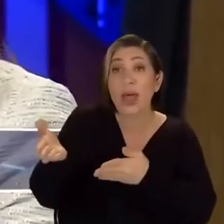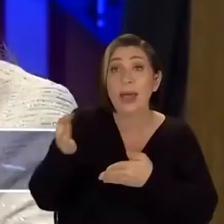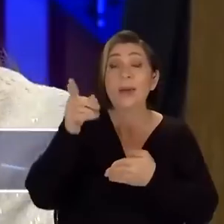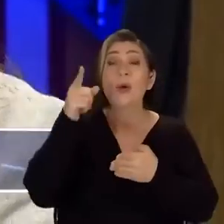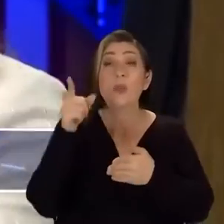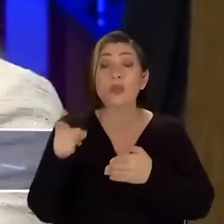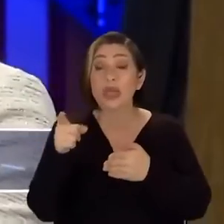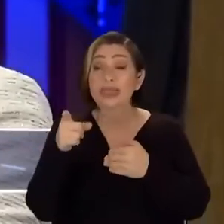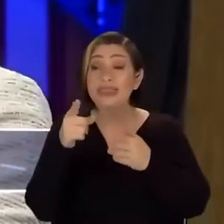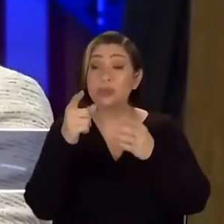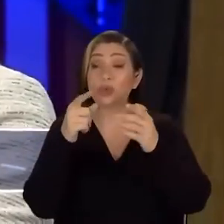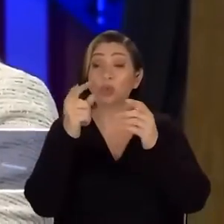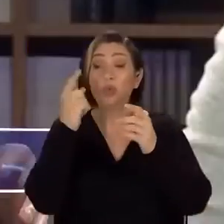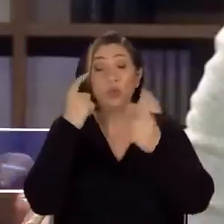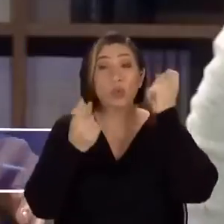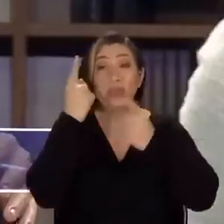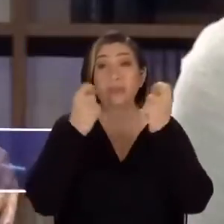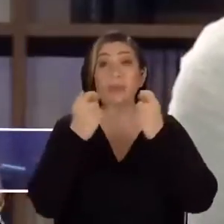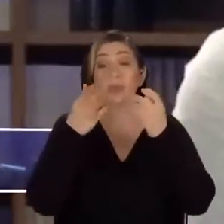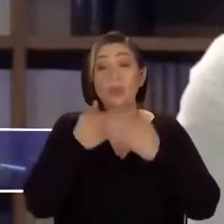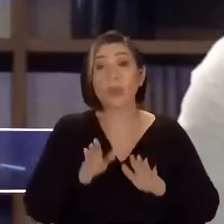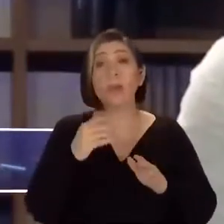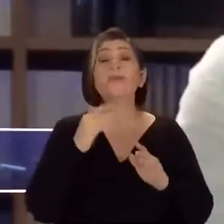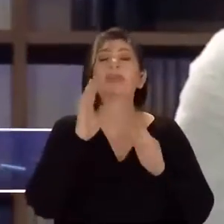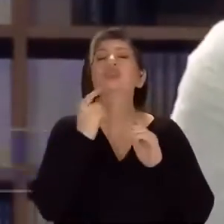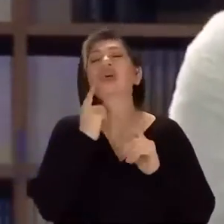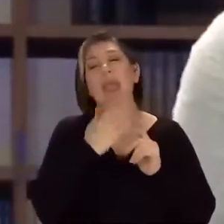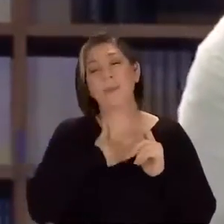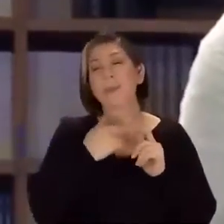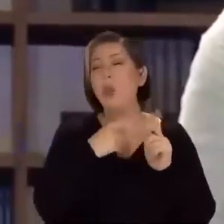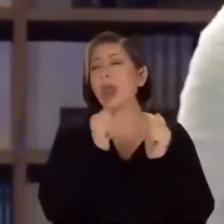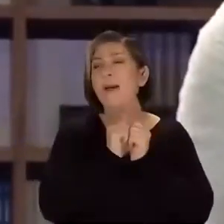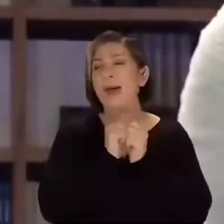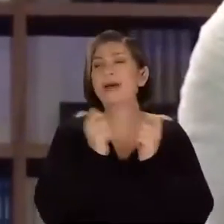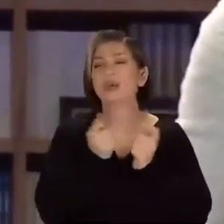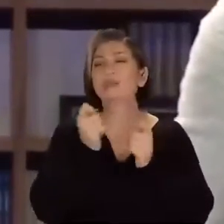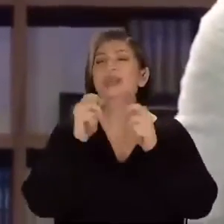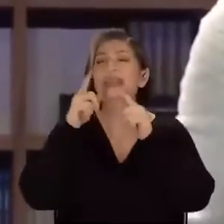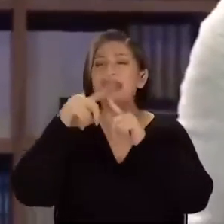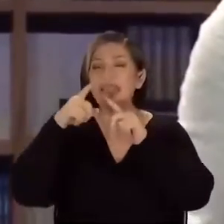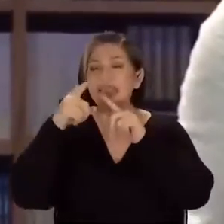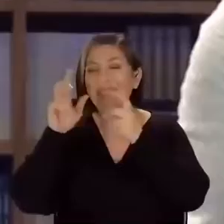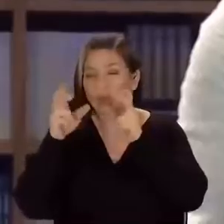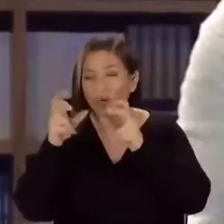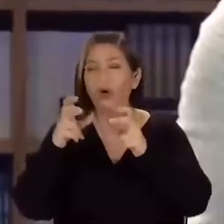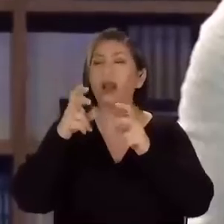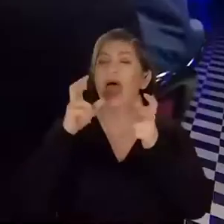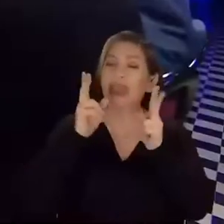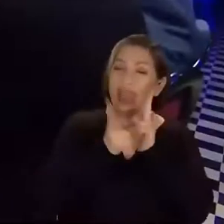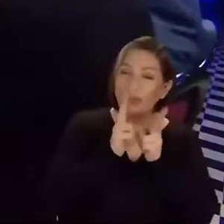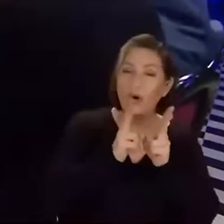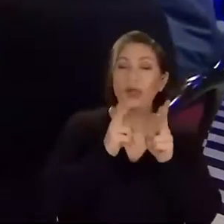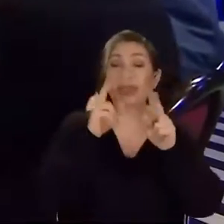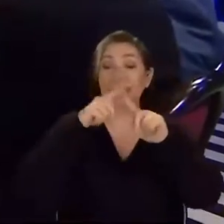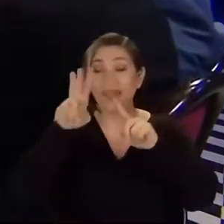bu çocukların üretime girdiği dönem doğdu. Şekerim ben onlarla beraber çalıştığım için hem tiyatroda hem radyoda hem televizyonda filan ben